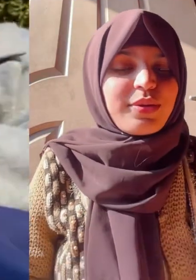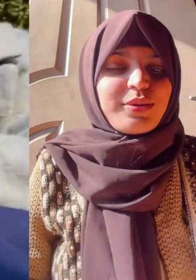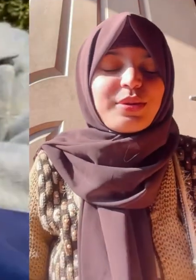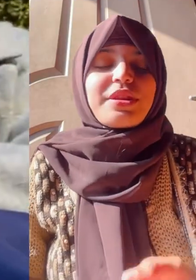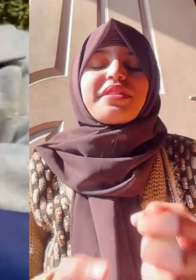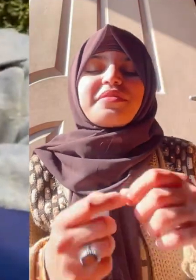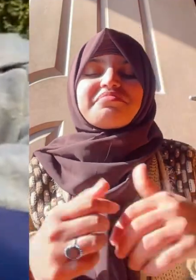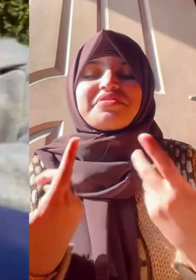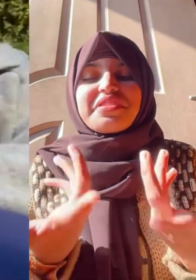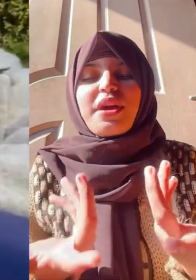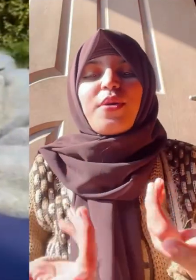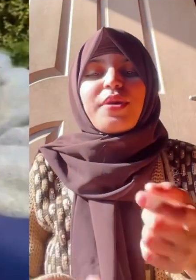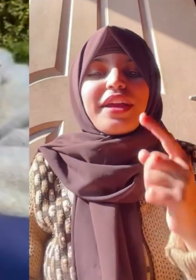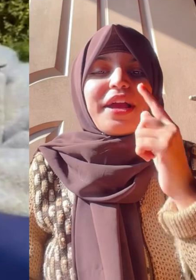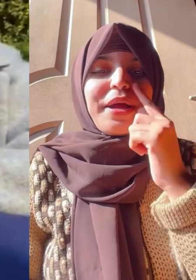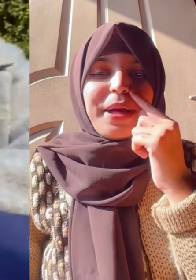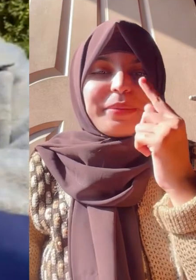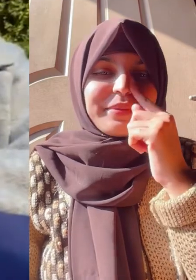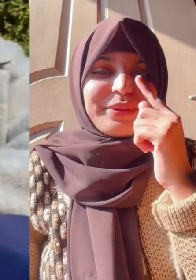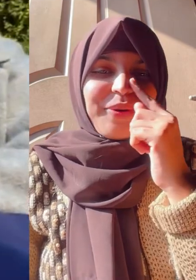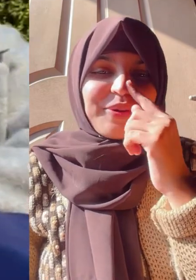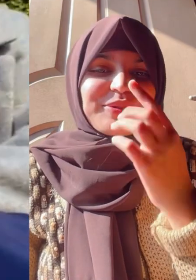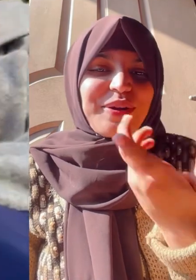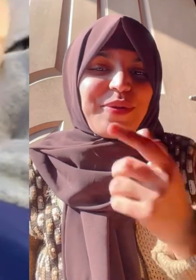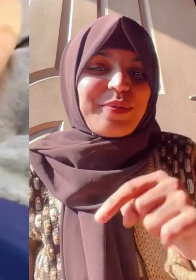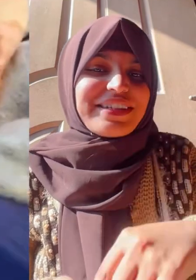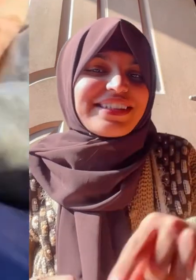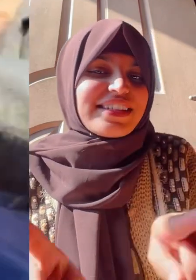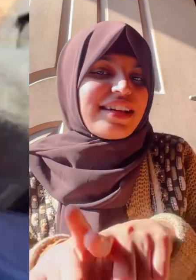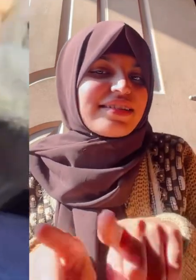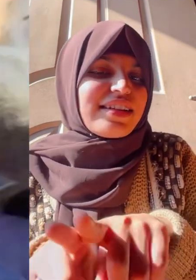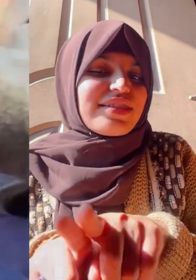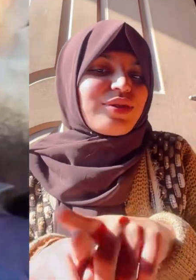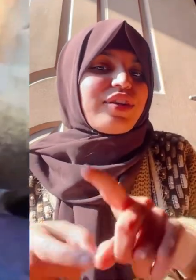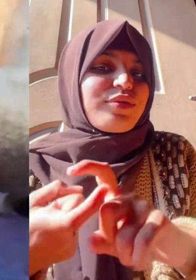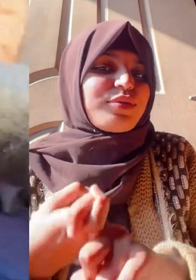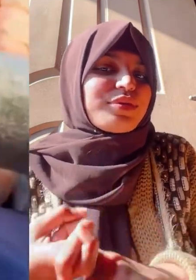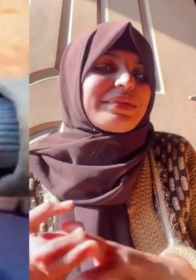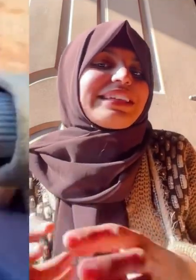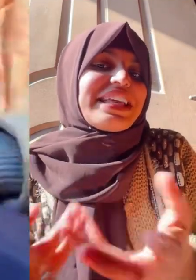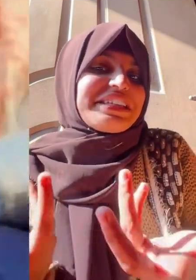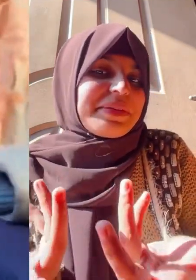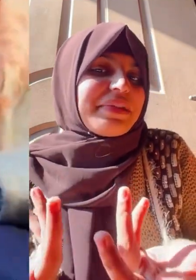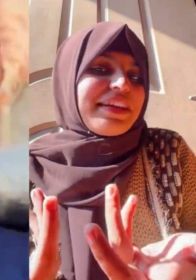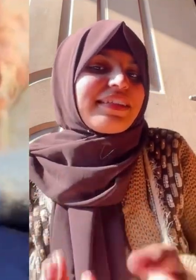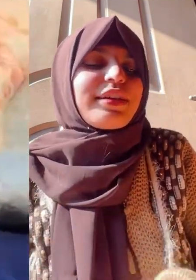मजबूरी है, चाहे जो भी है मजबूरियां तो आज भी लोग मेरे ना रहते ने। कोई गल नहीं